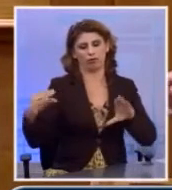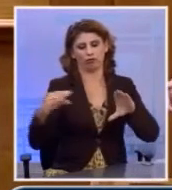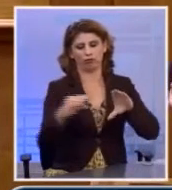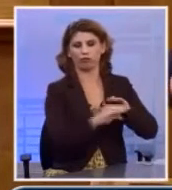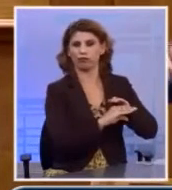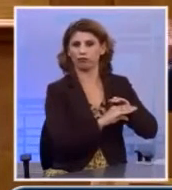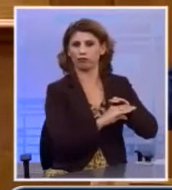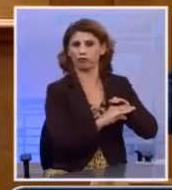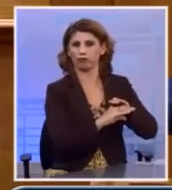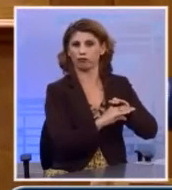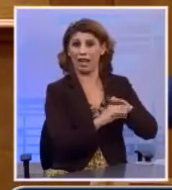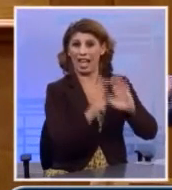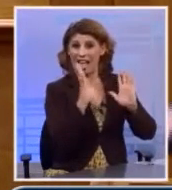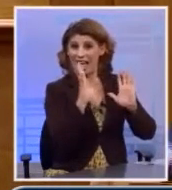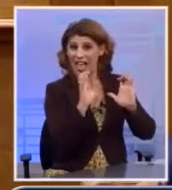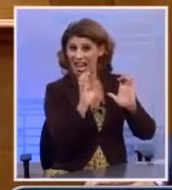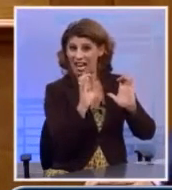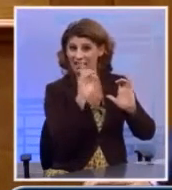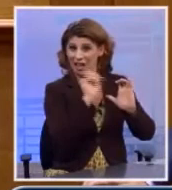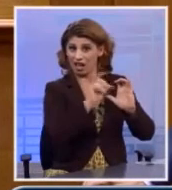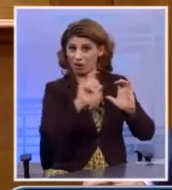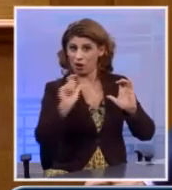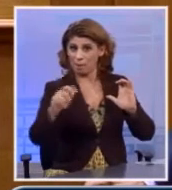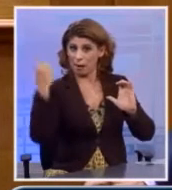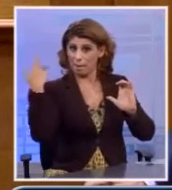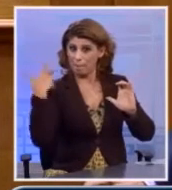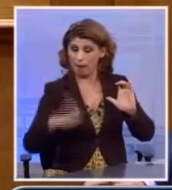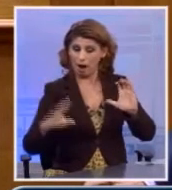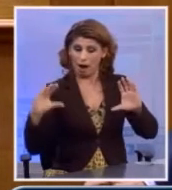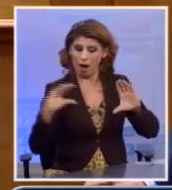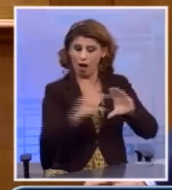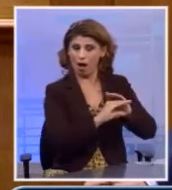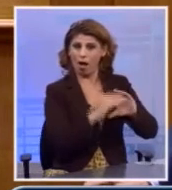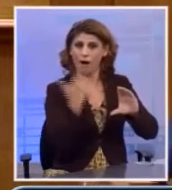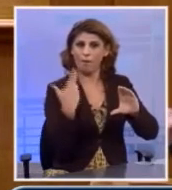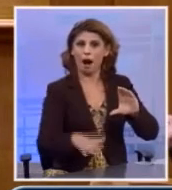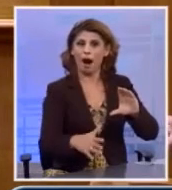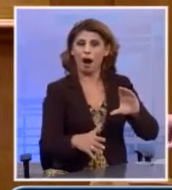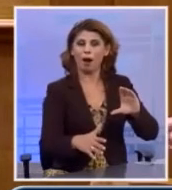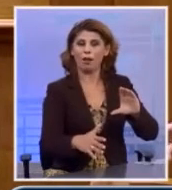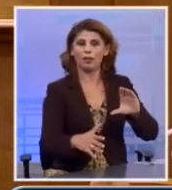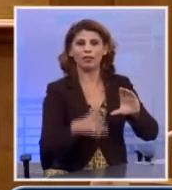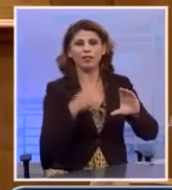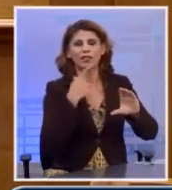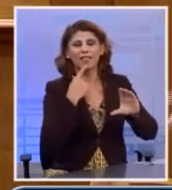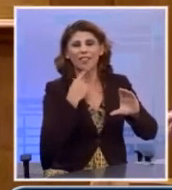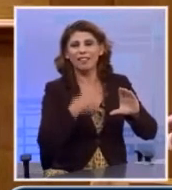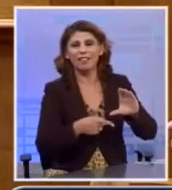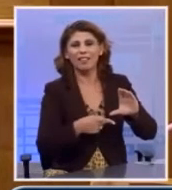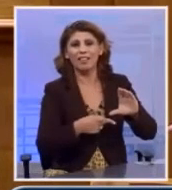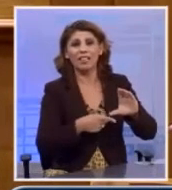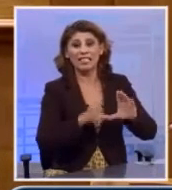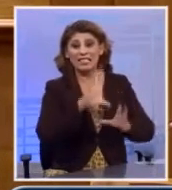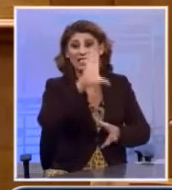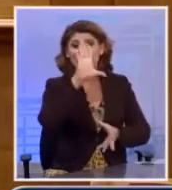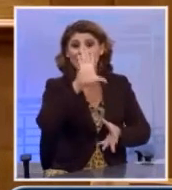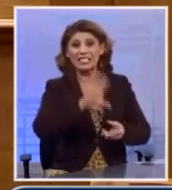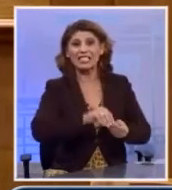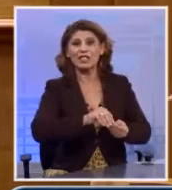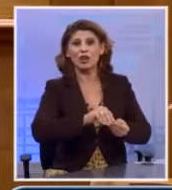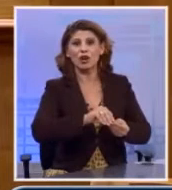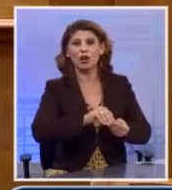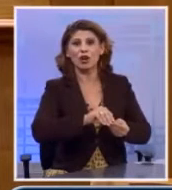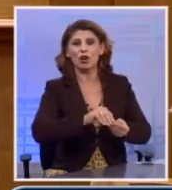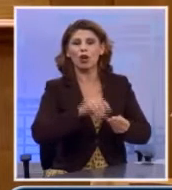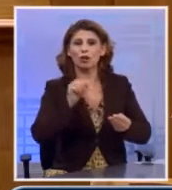Και ξέρετε, ήδη στο σύνολό τους κατευθύνονται σε δράσεις εξαιρετικά αναγκαίες για την κοινωνία